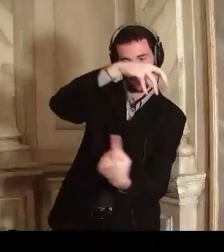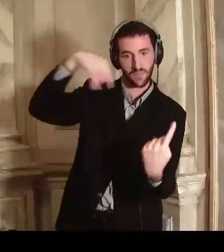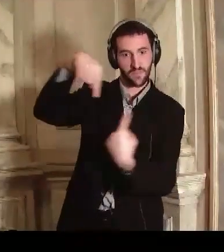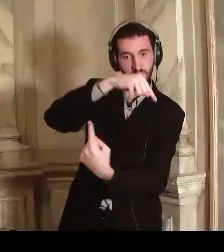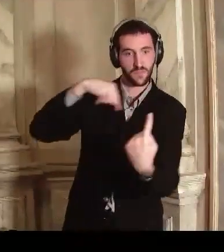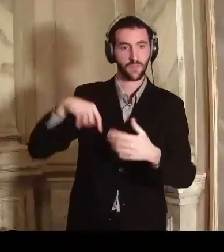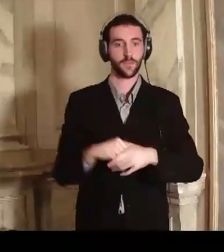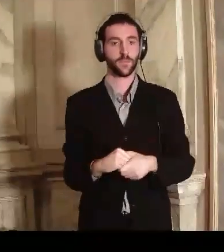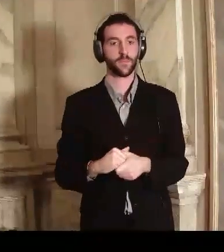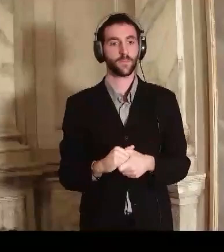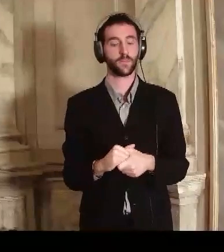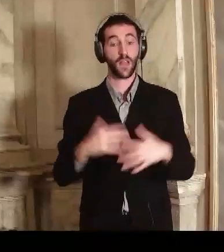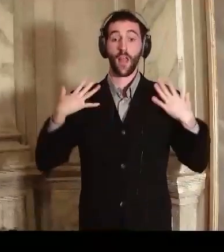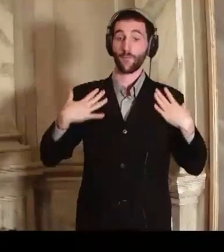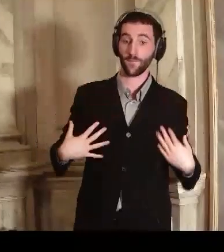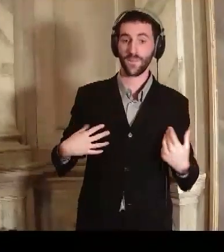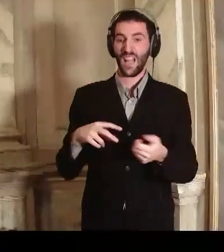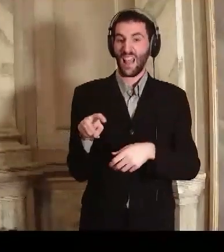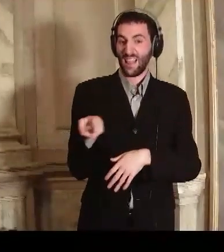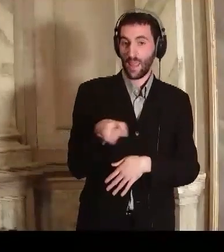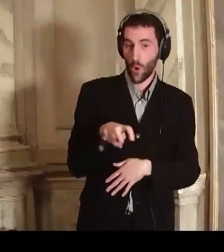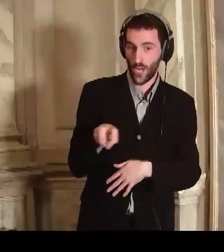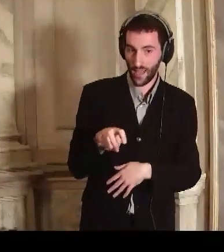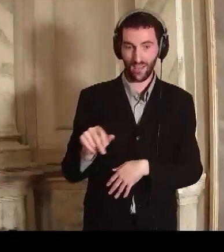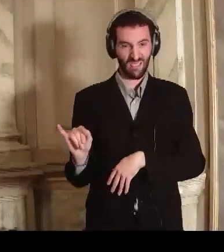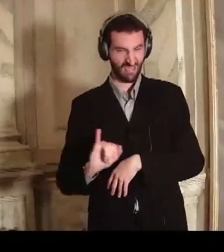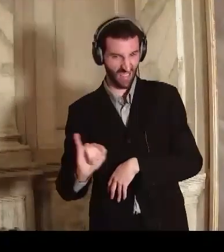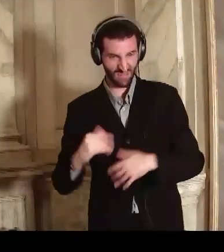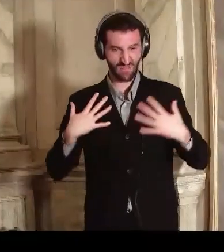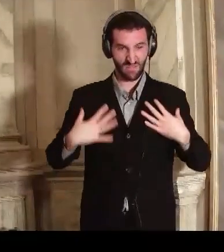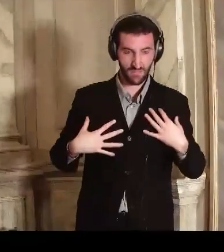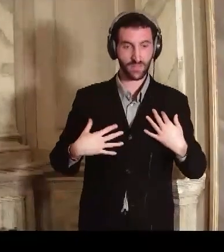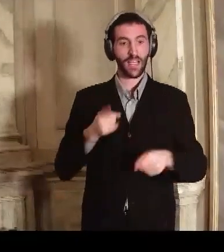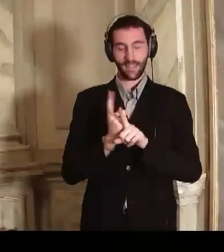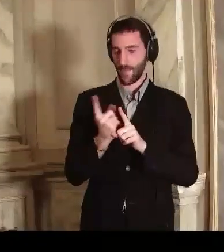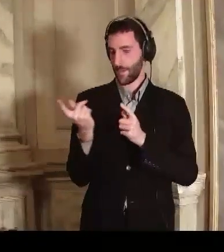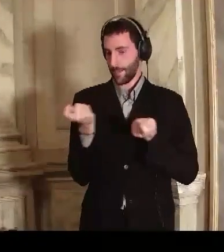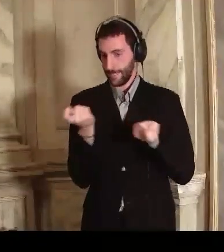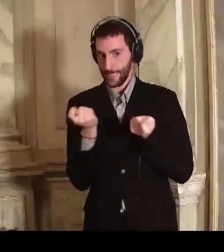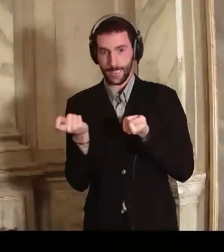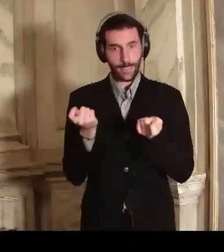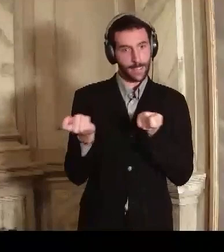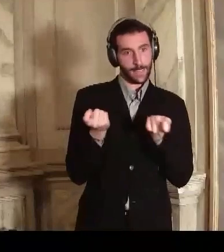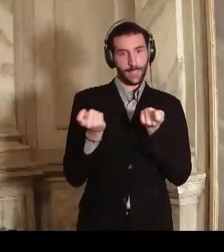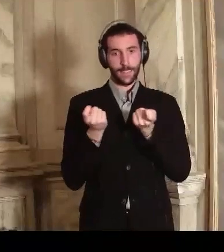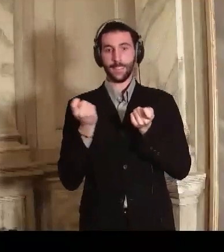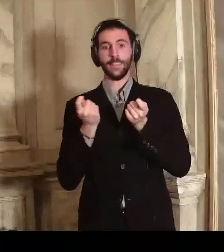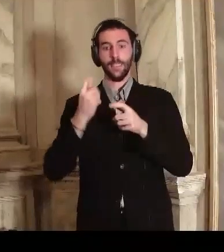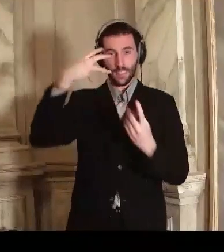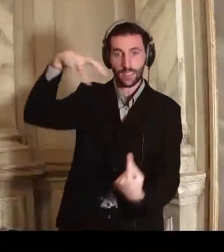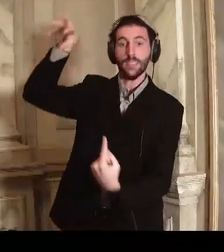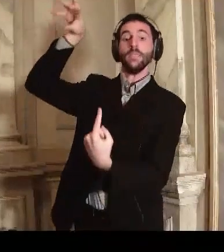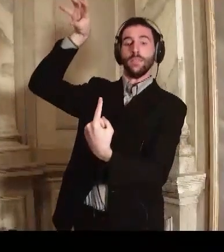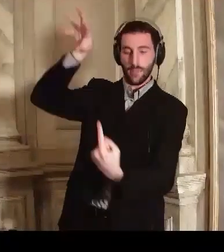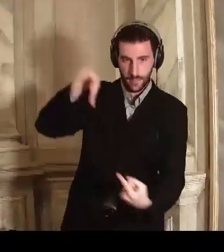oscillazione. Il potere e la vulnerabilità del corpo umano si riveleranno attraverso il tentativo di controllare l'incessante salita e discesa del peso